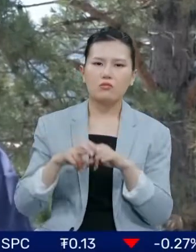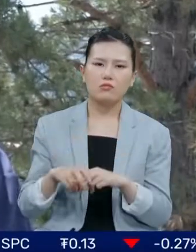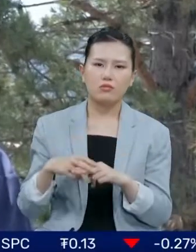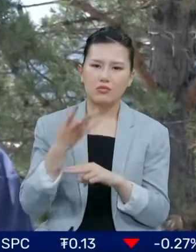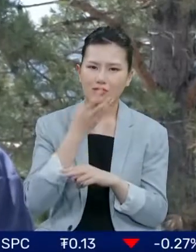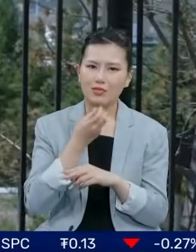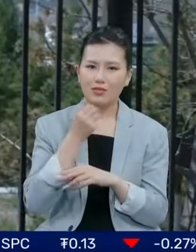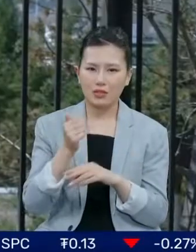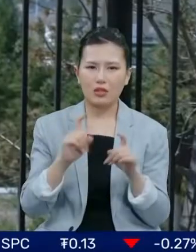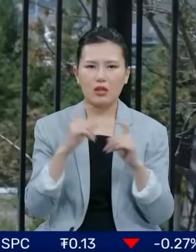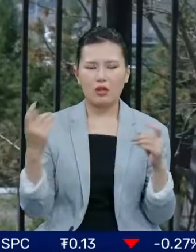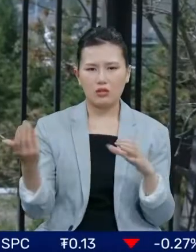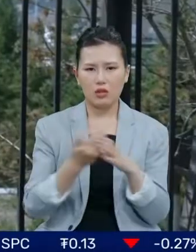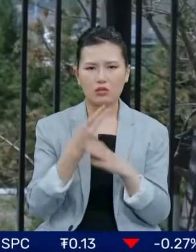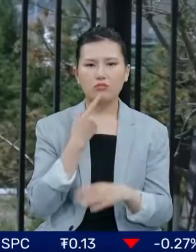тойрж ирээд бас хэцүү.